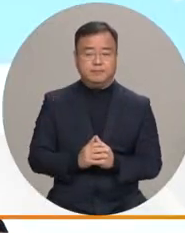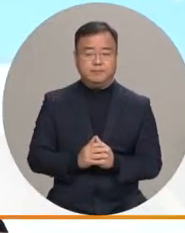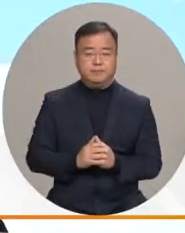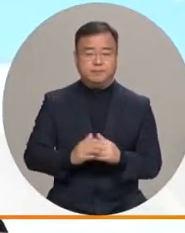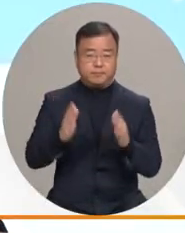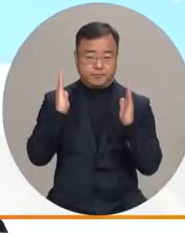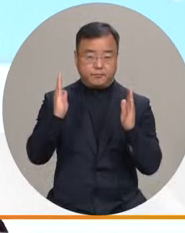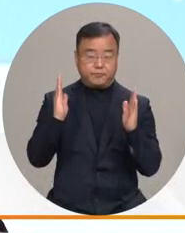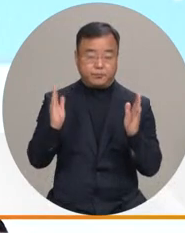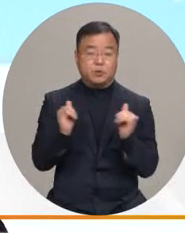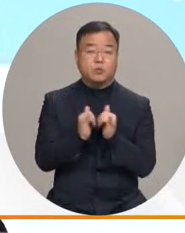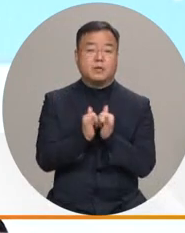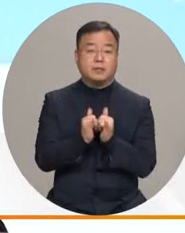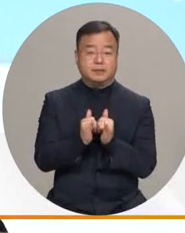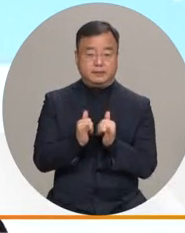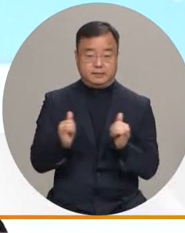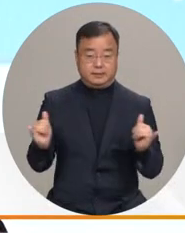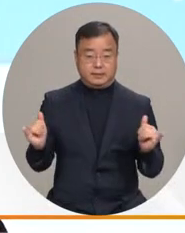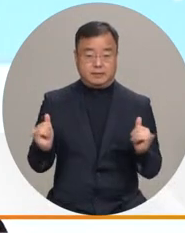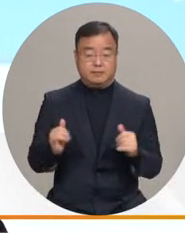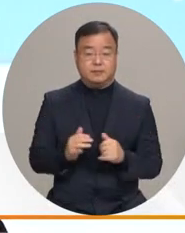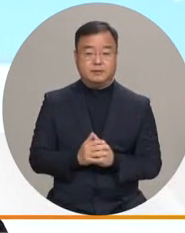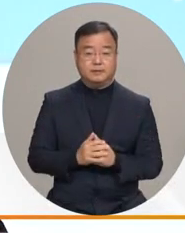공부하는 사람은